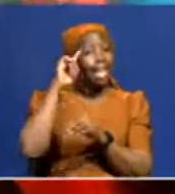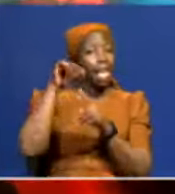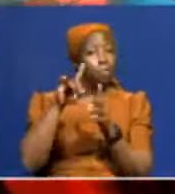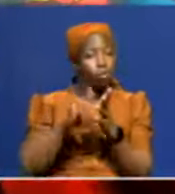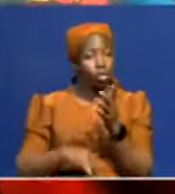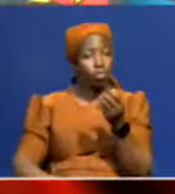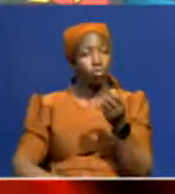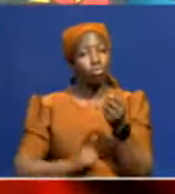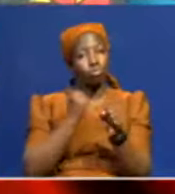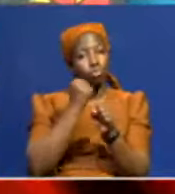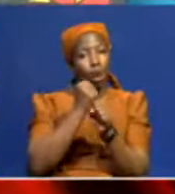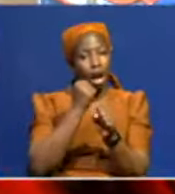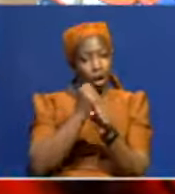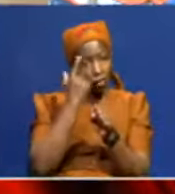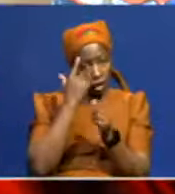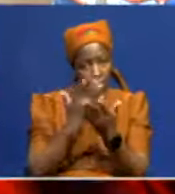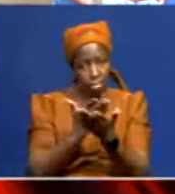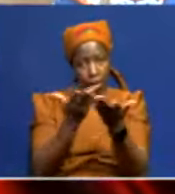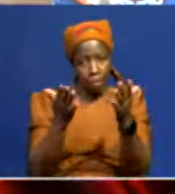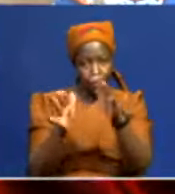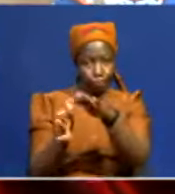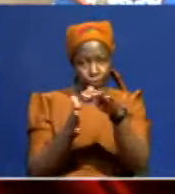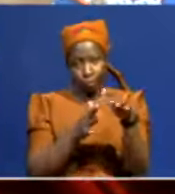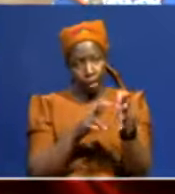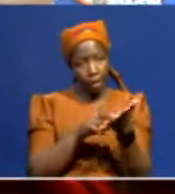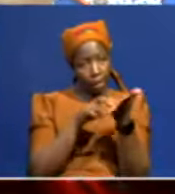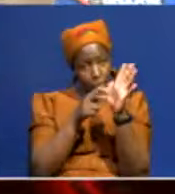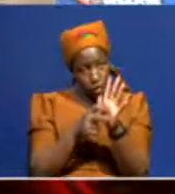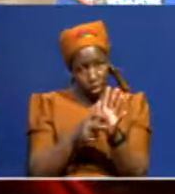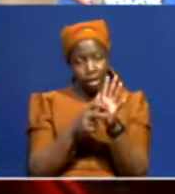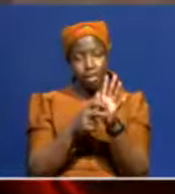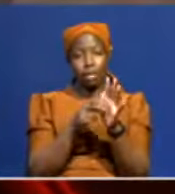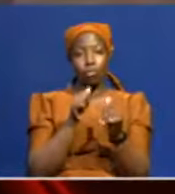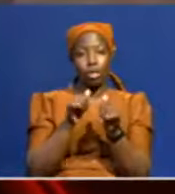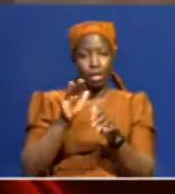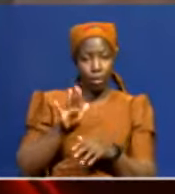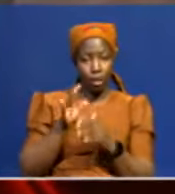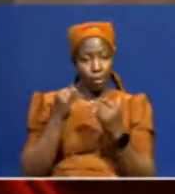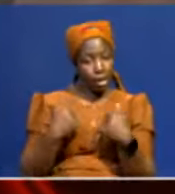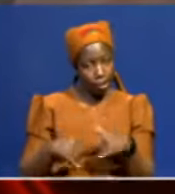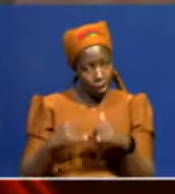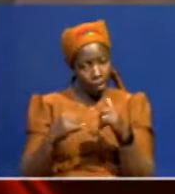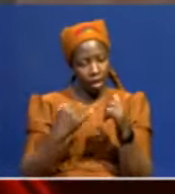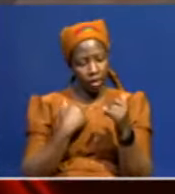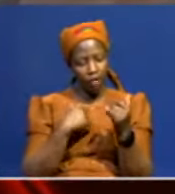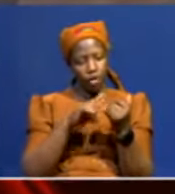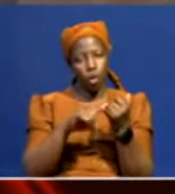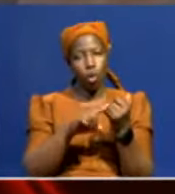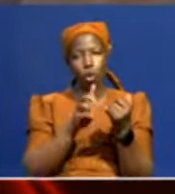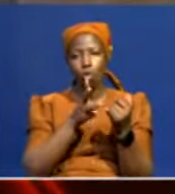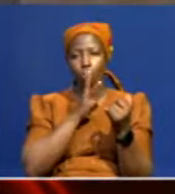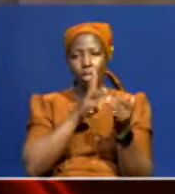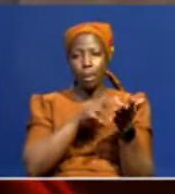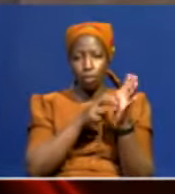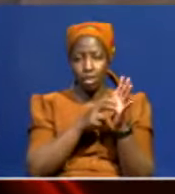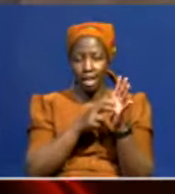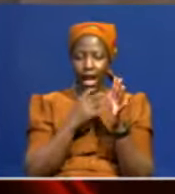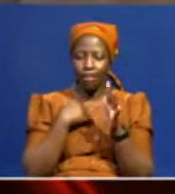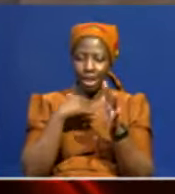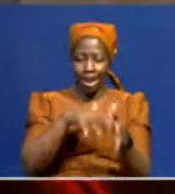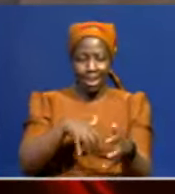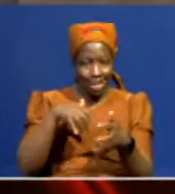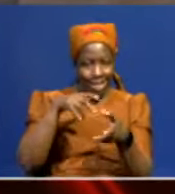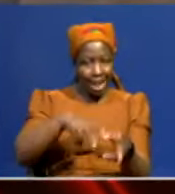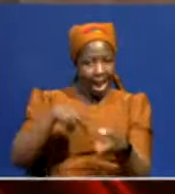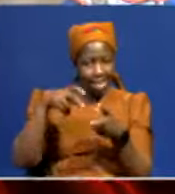kazi. Among the project the Ngoshuash women are implementing is a water project where they have dug a water pond that benefits